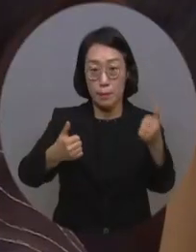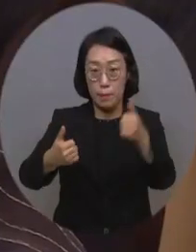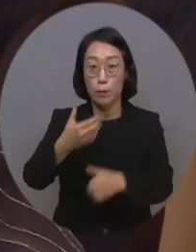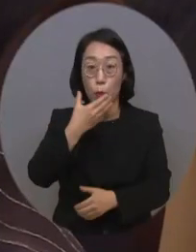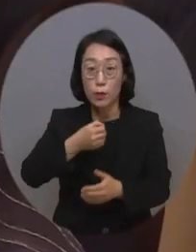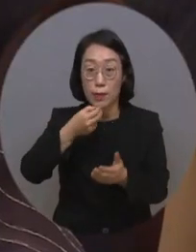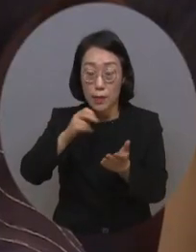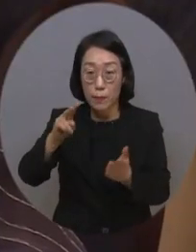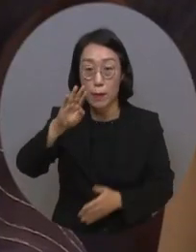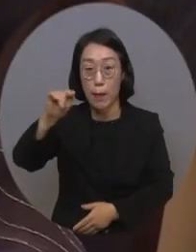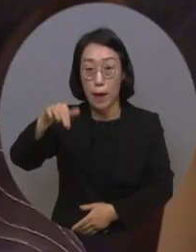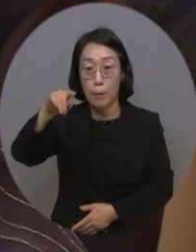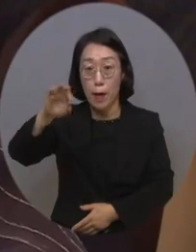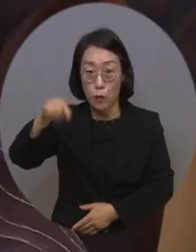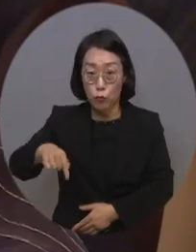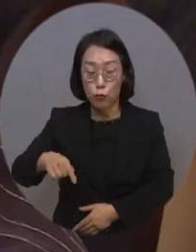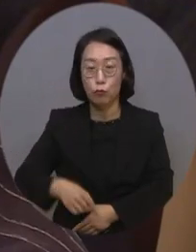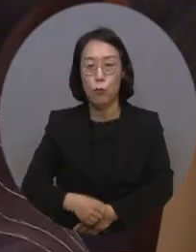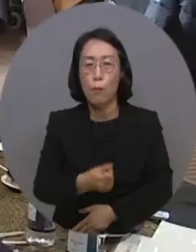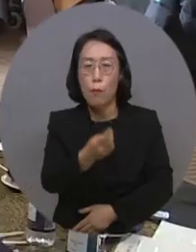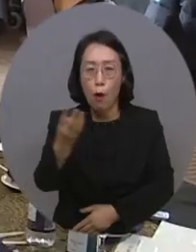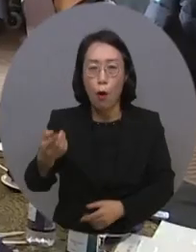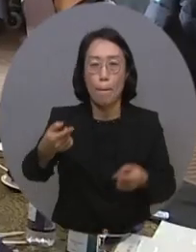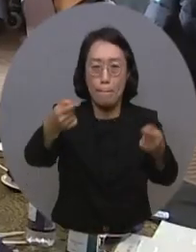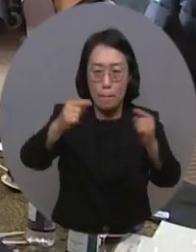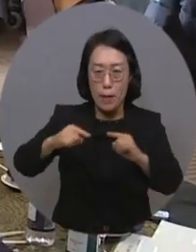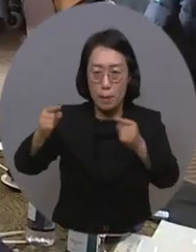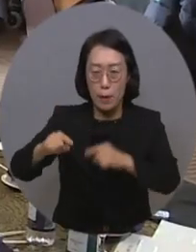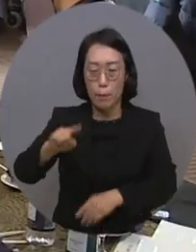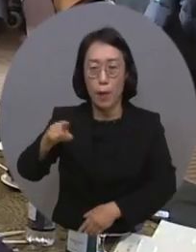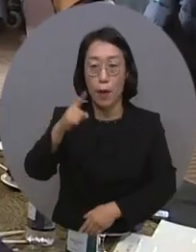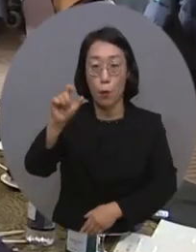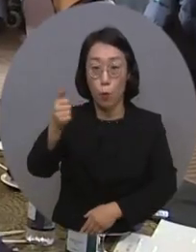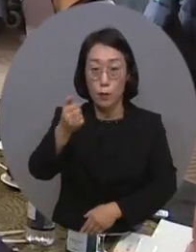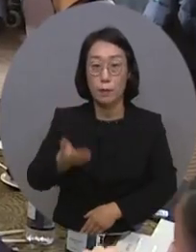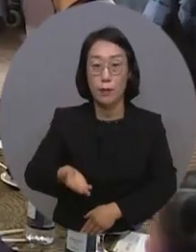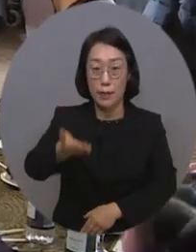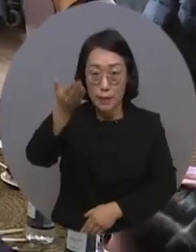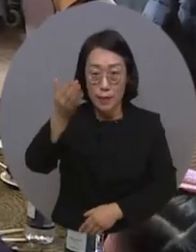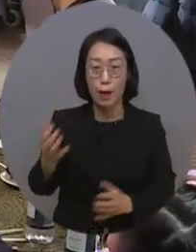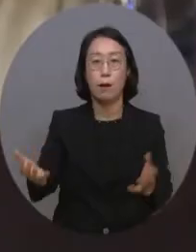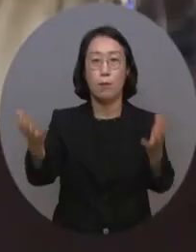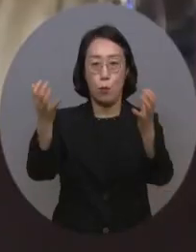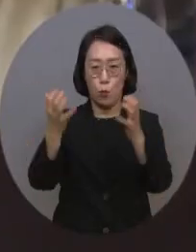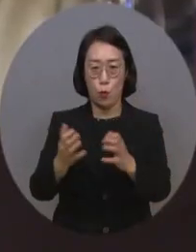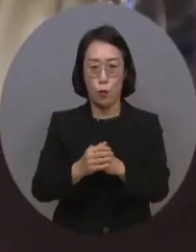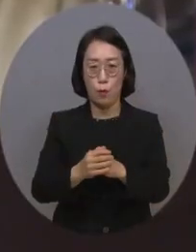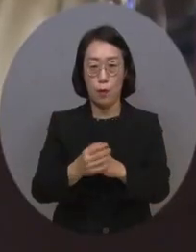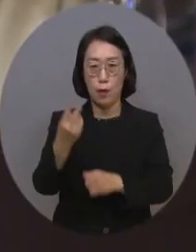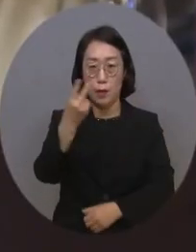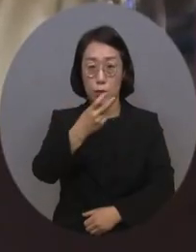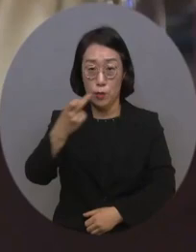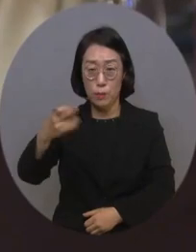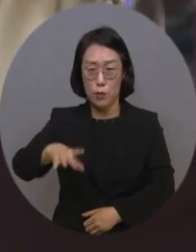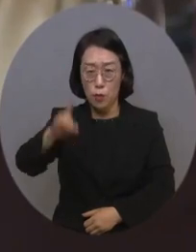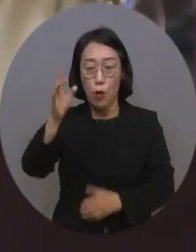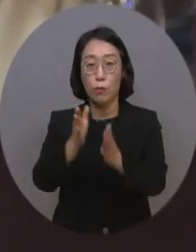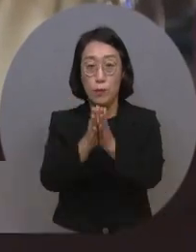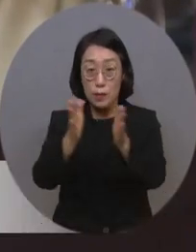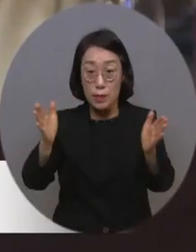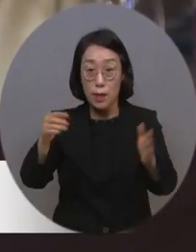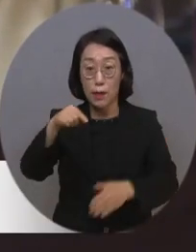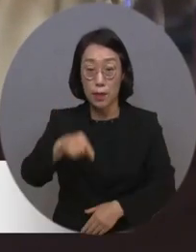복지TV 박마루 화장과 초록여행 고객 등 150여 명이 참석했습니다. 지난 2012년 출범한